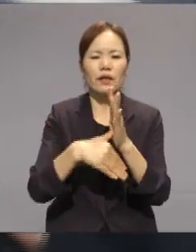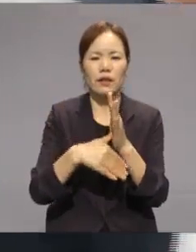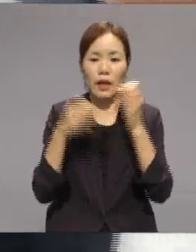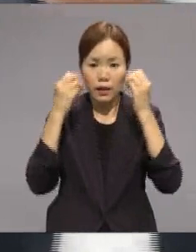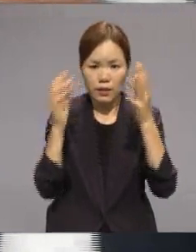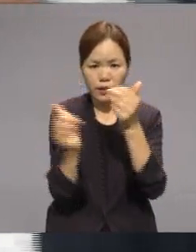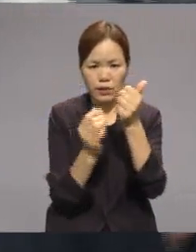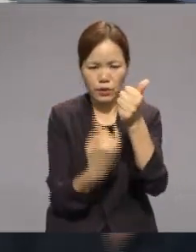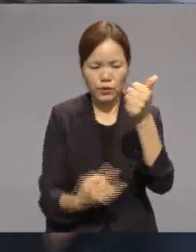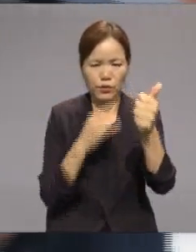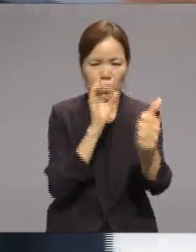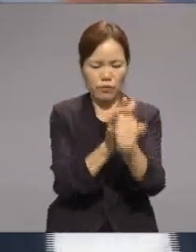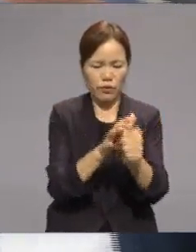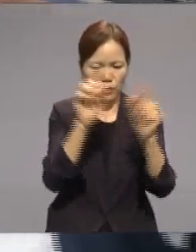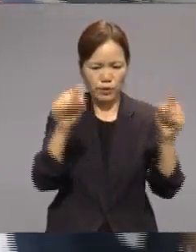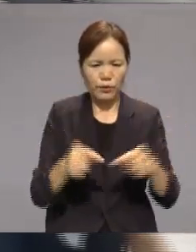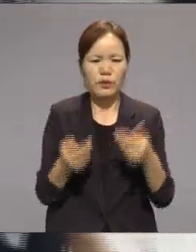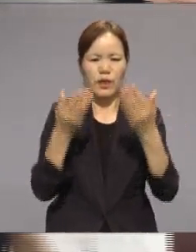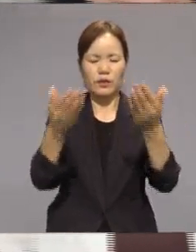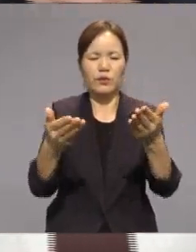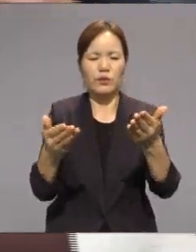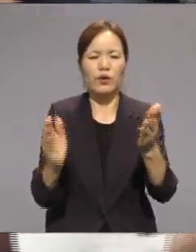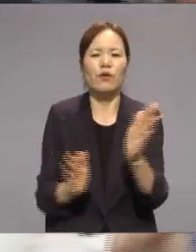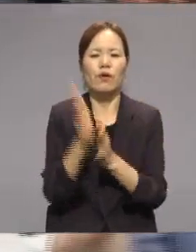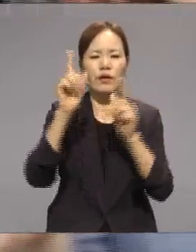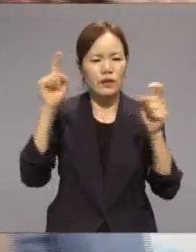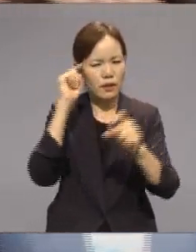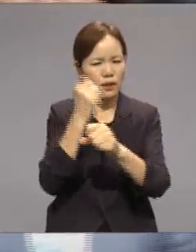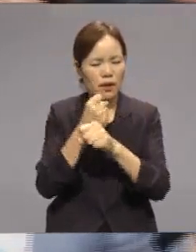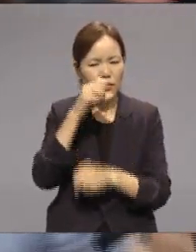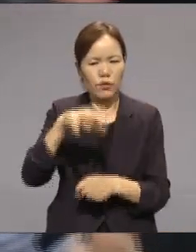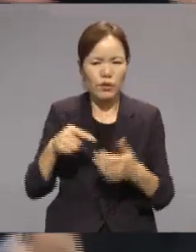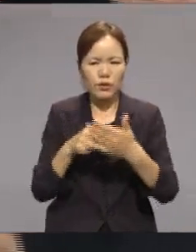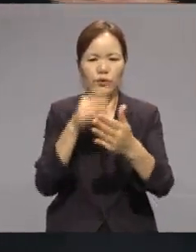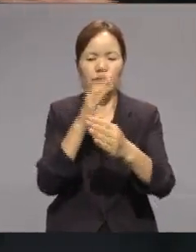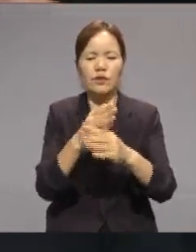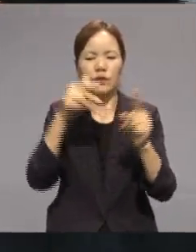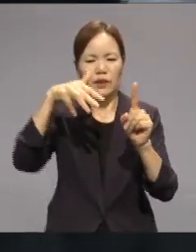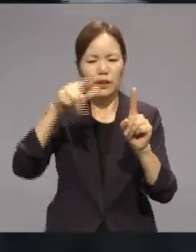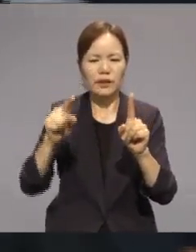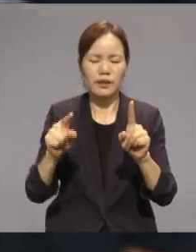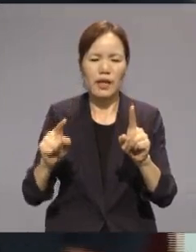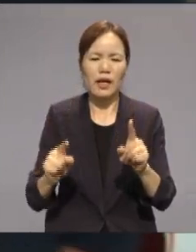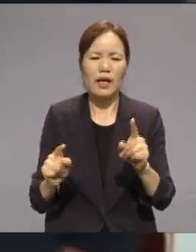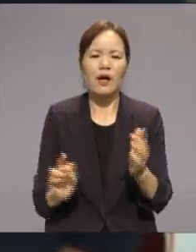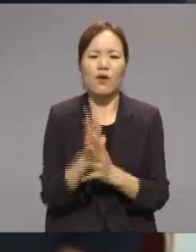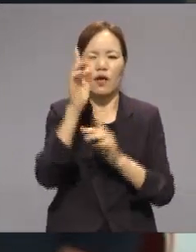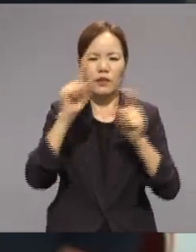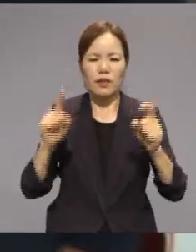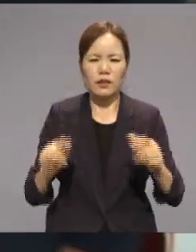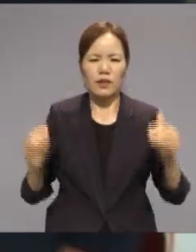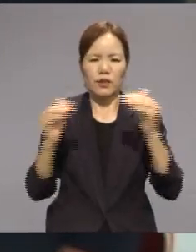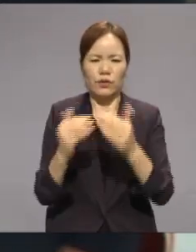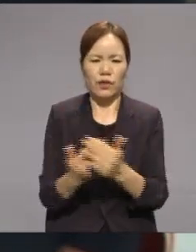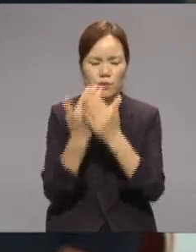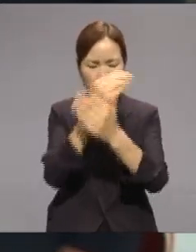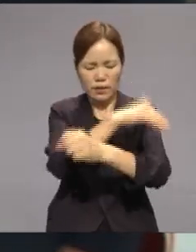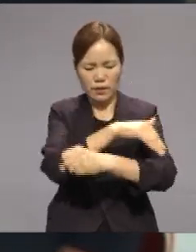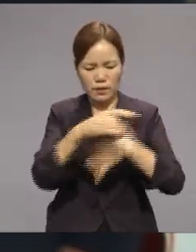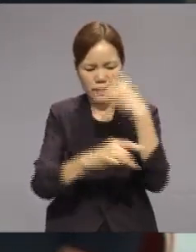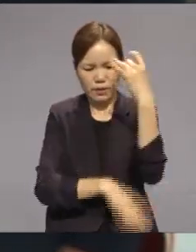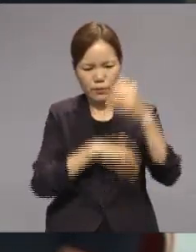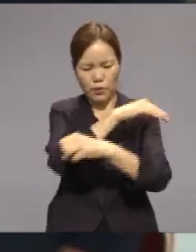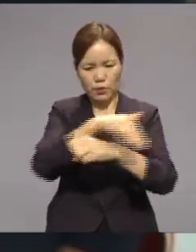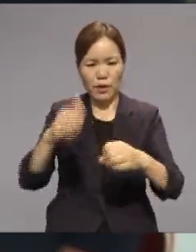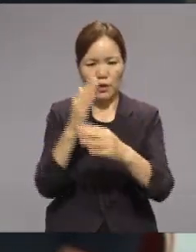신규위원 위촉장 수여와 함께 화성시 연구원에서 추진 중인 제 1차 화성시 균형 전 기본계획 수립 연구